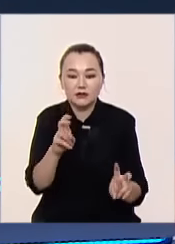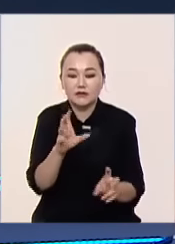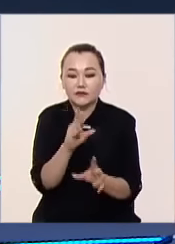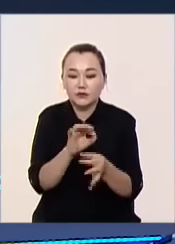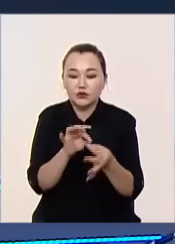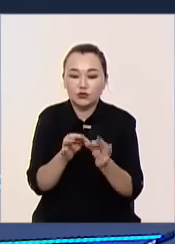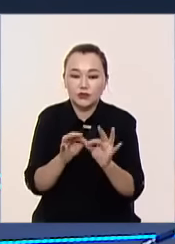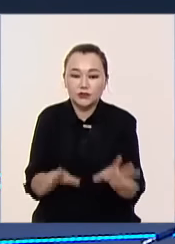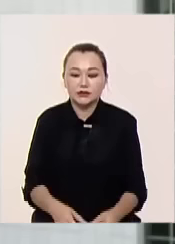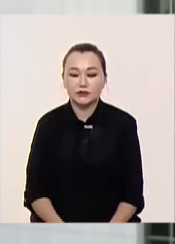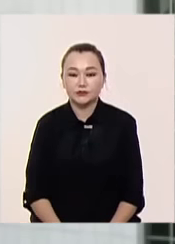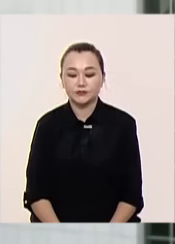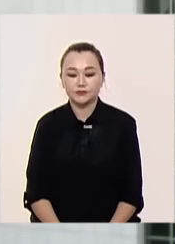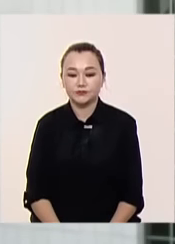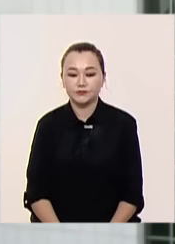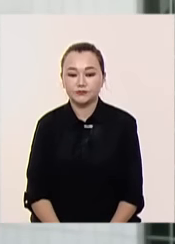Динары Нургалиевой.